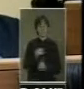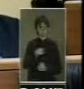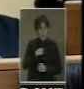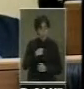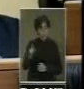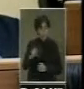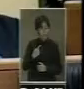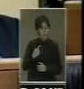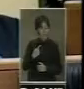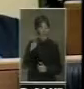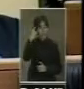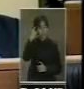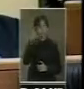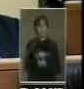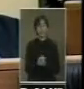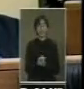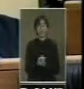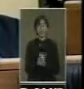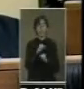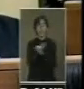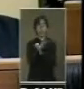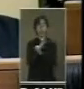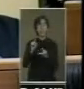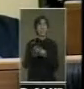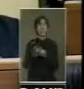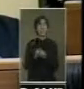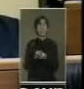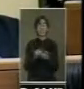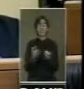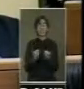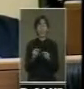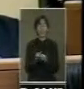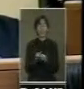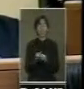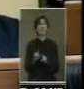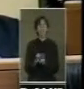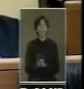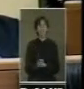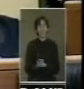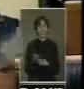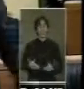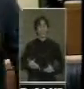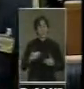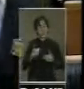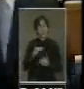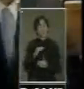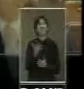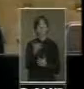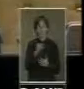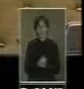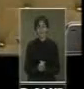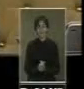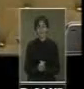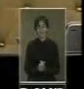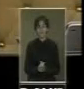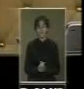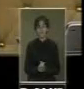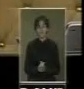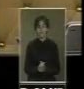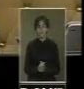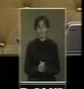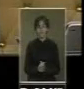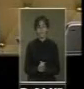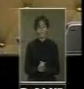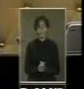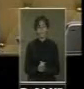มก็ถ้าไม่ได้นักรบศรีวิชัยช่วยมันก็ท่านก็ไม่รอดมาถึงวันนี้เหมือนกันนะครับ เอาแล้วนะครับผมวินิจฉัยน